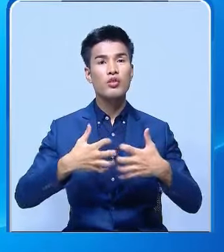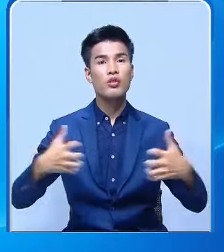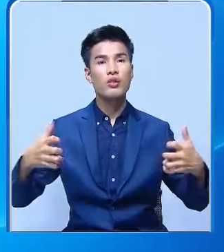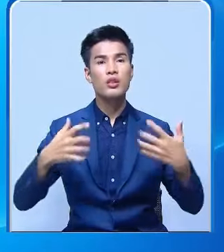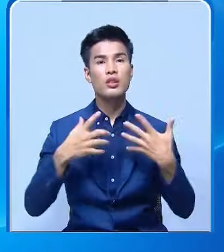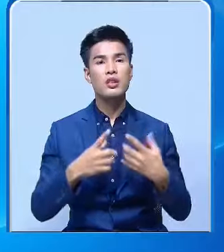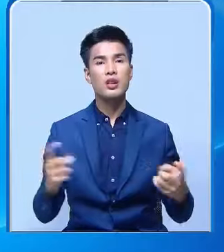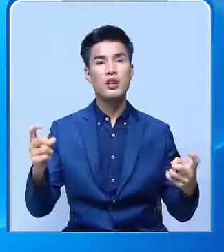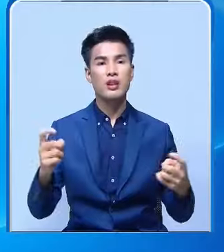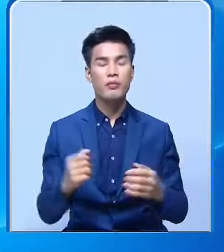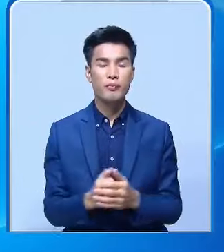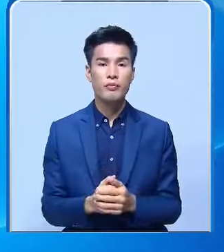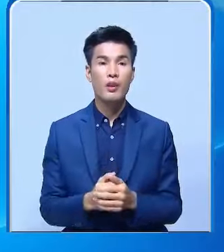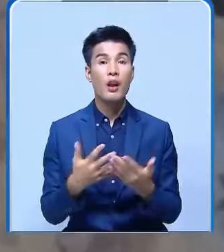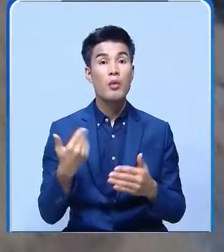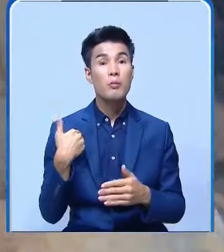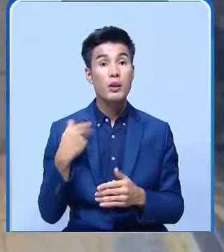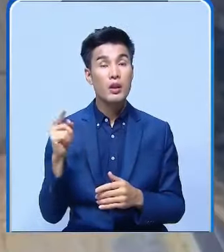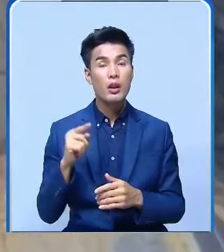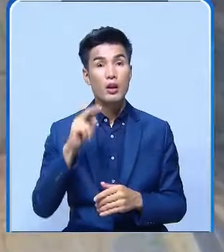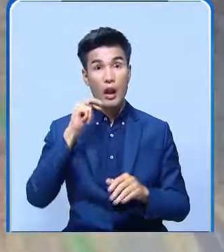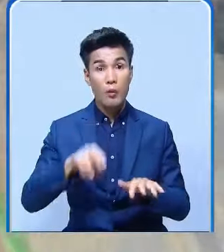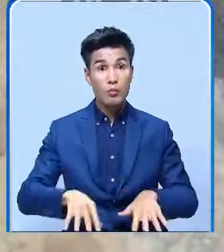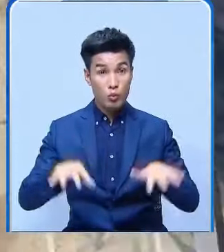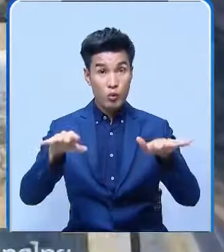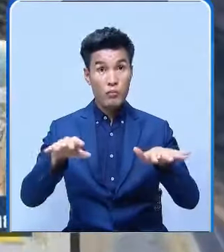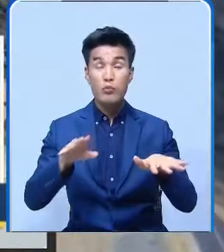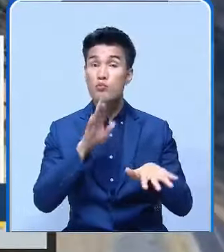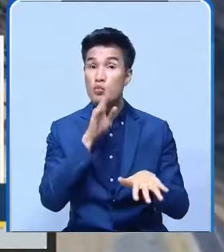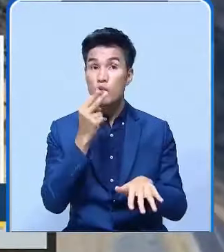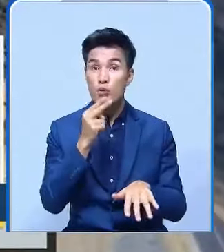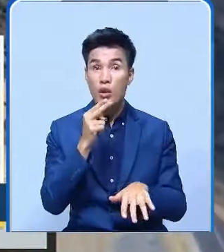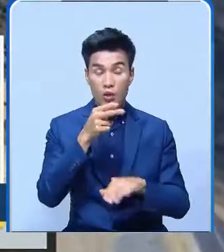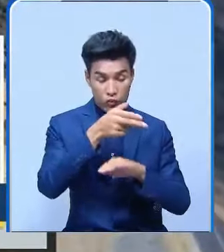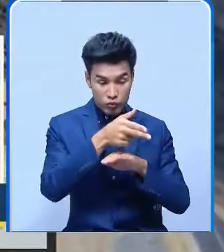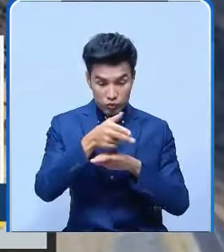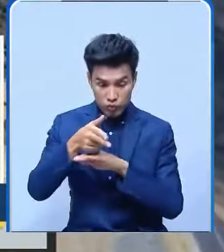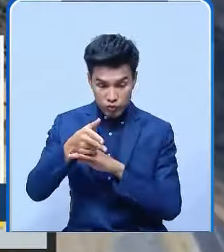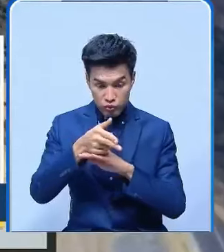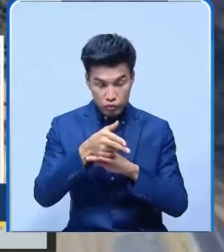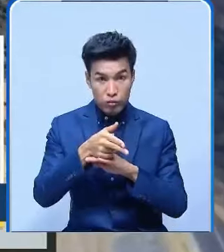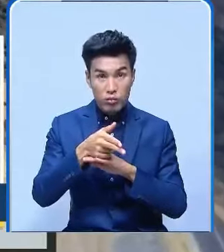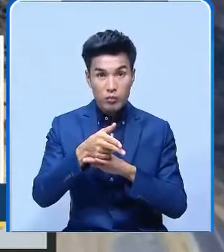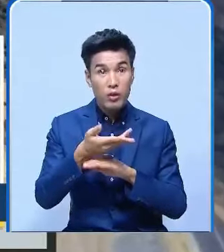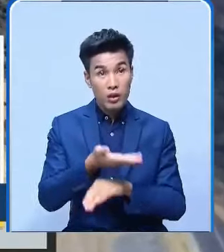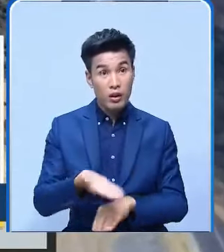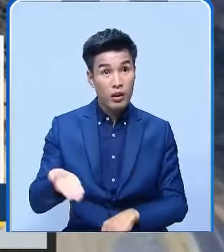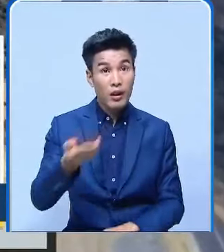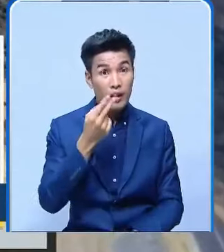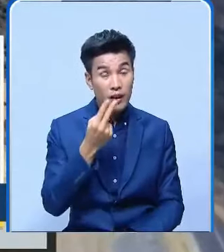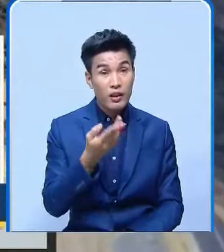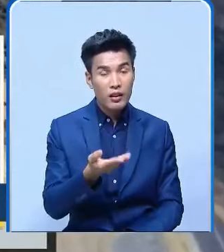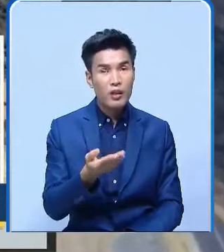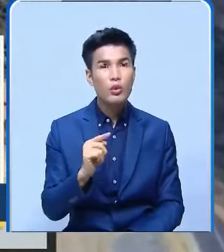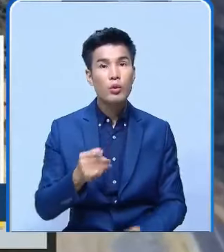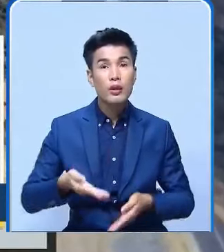รวดเร็ว นอกจากนี้บริเวณพื้นที่เกิดน้ำท่วมฉับพลันเนี่ยถ้าเกิดว่ามองจากภาพถ่ายมุมสูงนะคุณผู้ชมตามภาพนี้เนี่ยเส้น